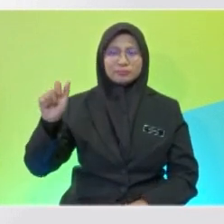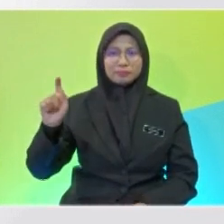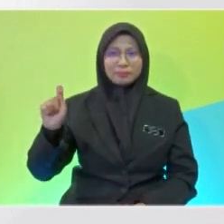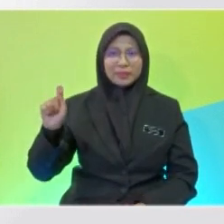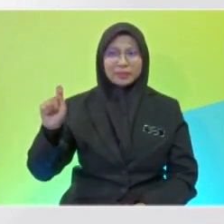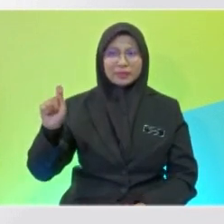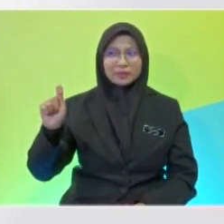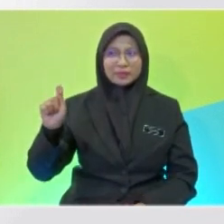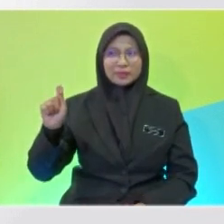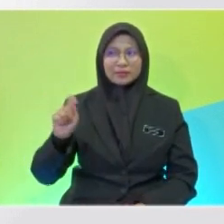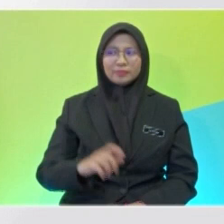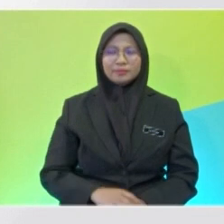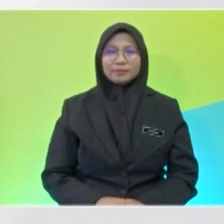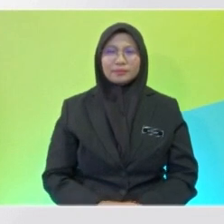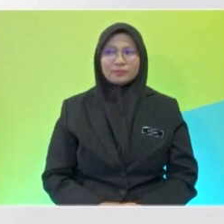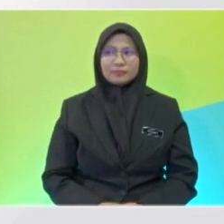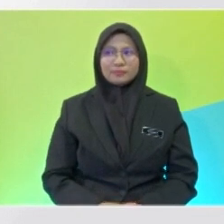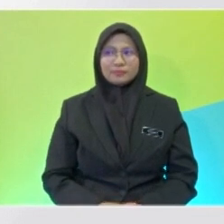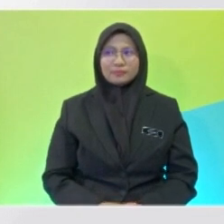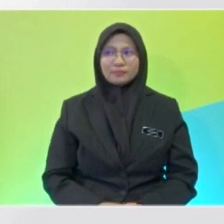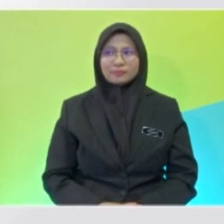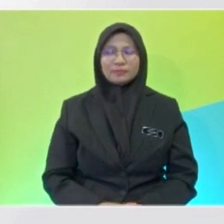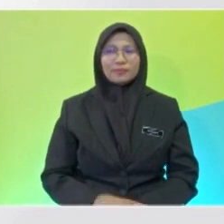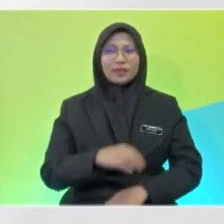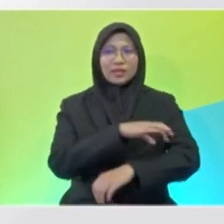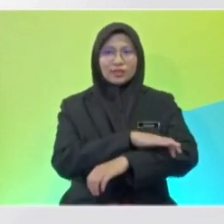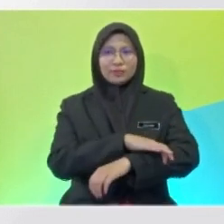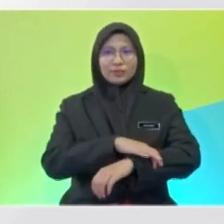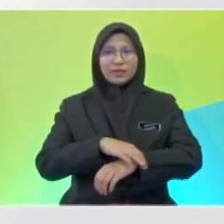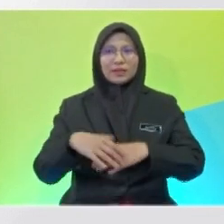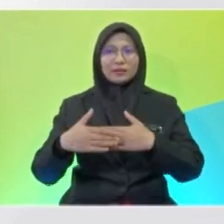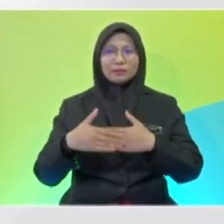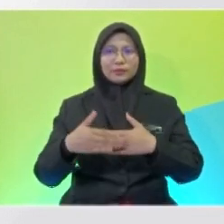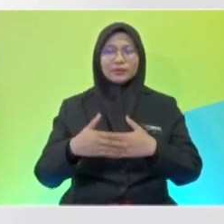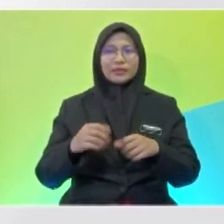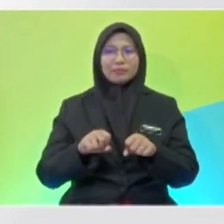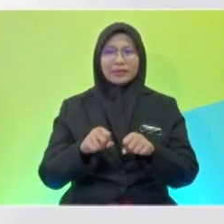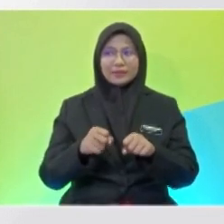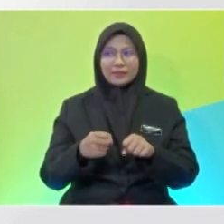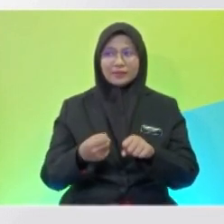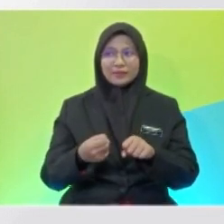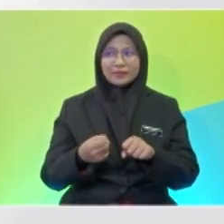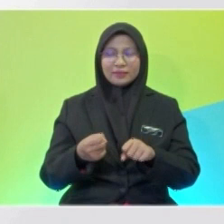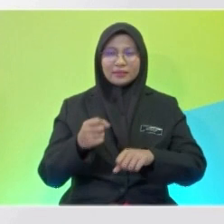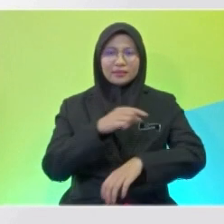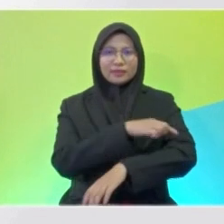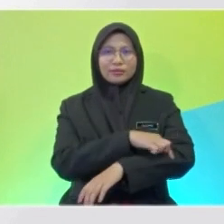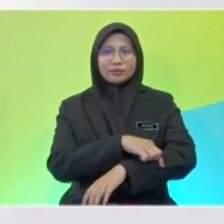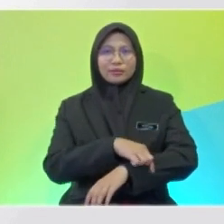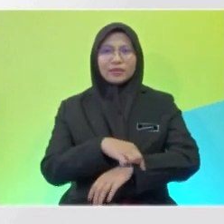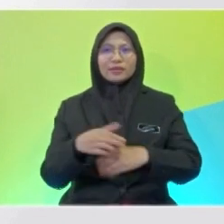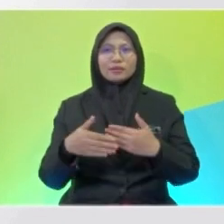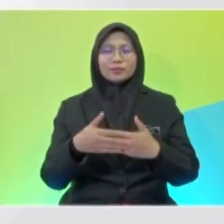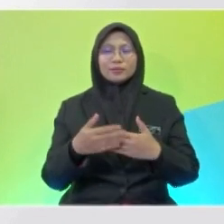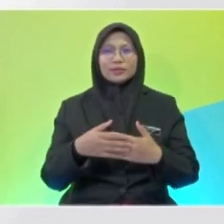Kirana kemerosotan tulang seterusnya tulang mudah patah ya Tulang warga emas juga mudah repot